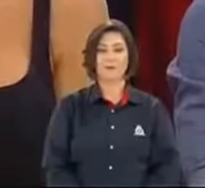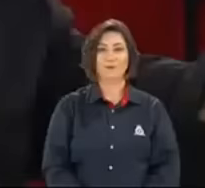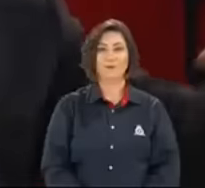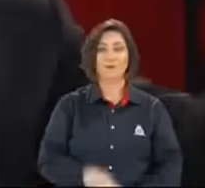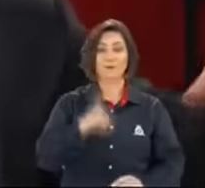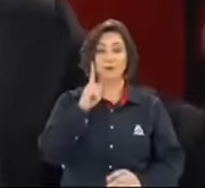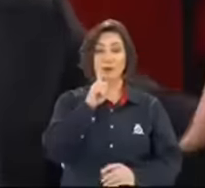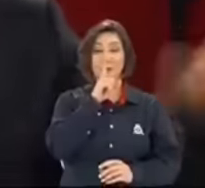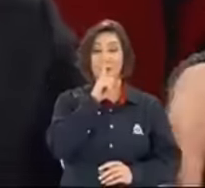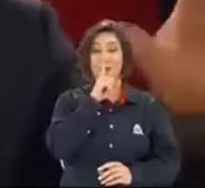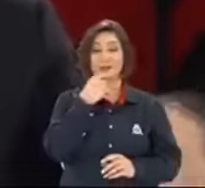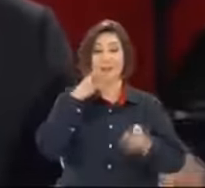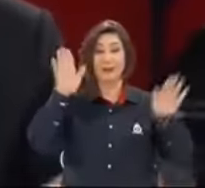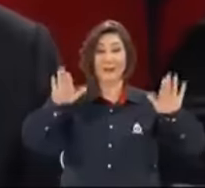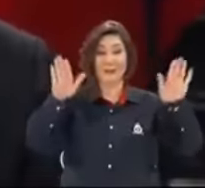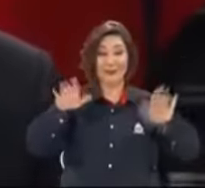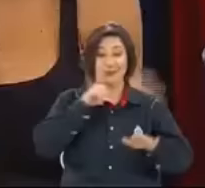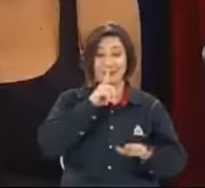Bir de susun yapıyor.